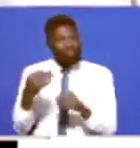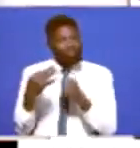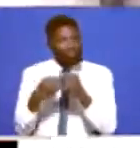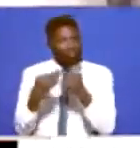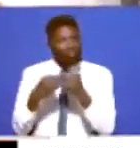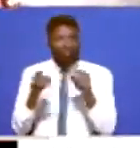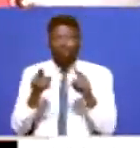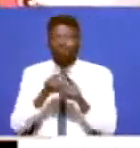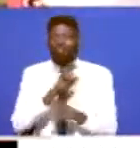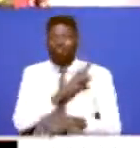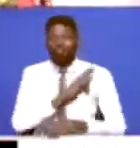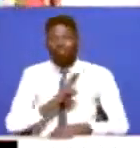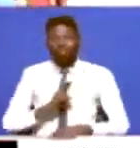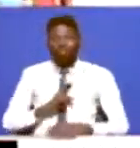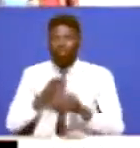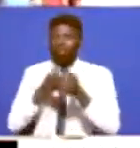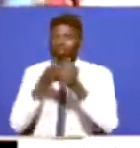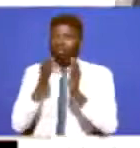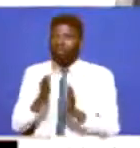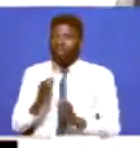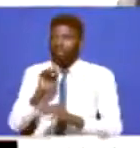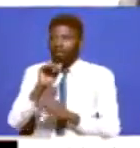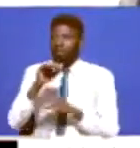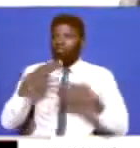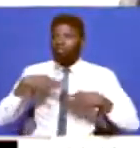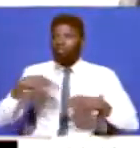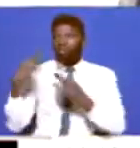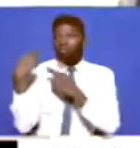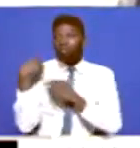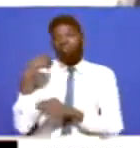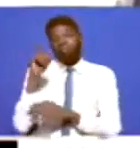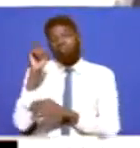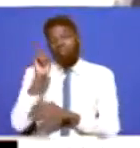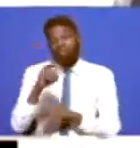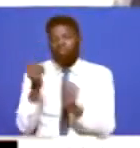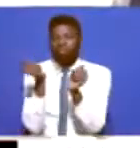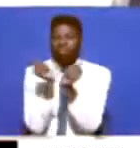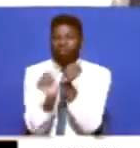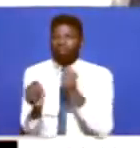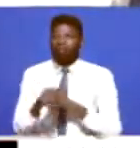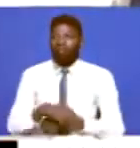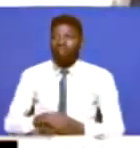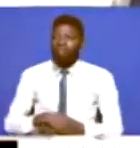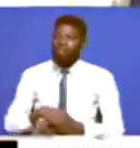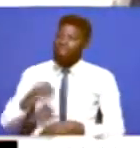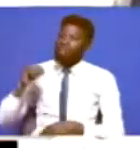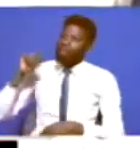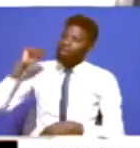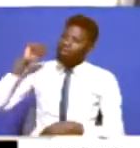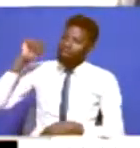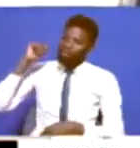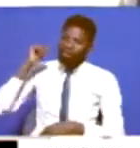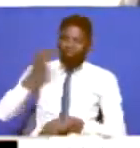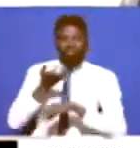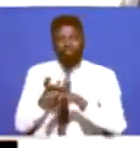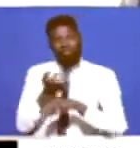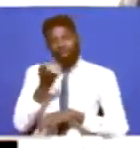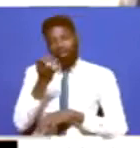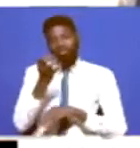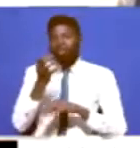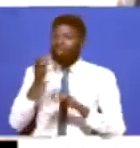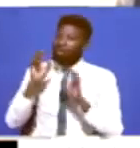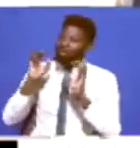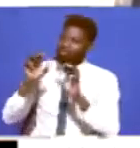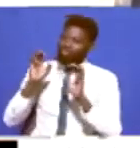action taken against those found culpable. Siasa ya mawe na matusi ilipitwa na wakati. Sasa ni siasa